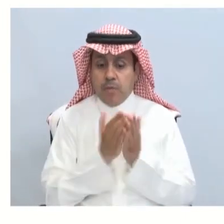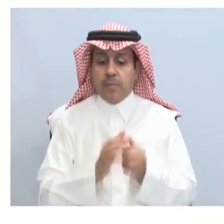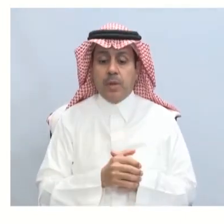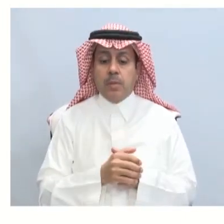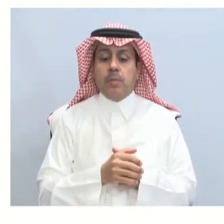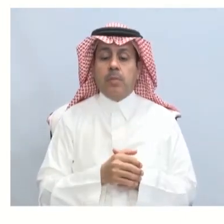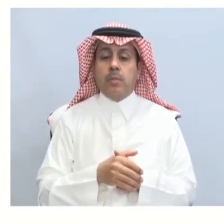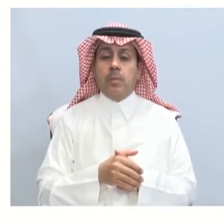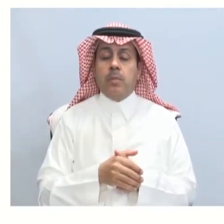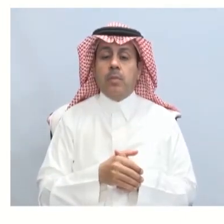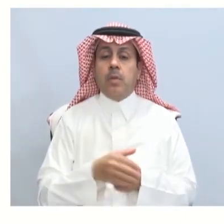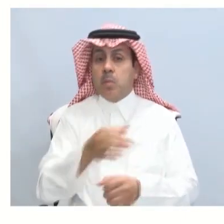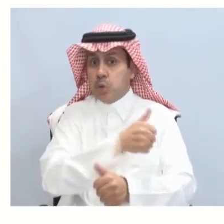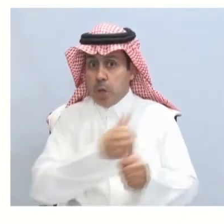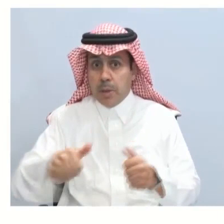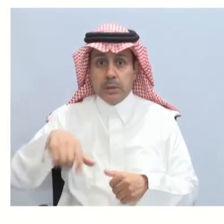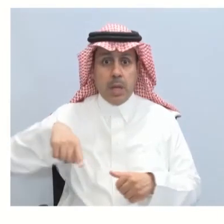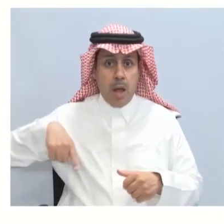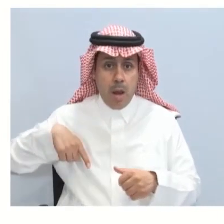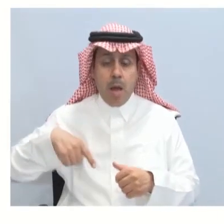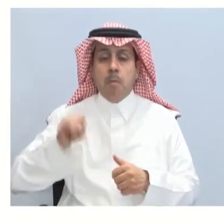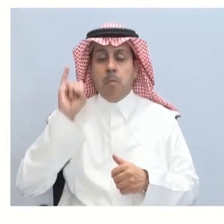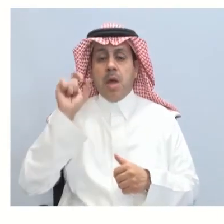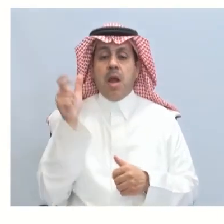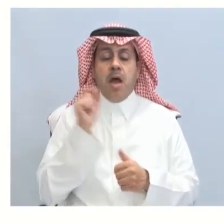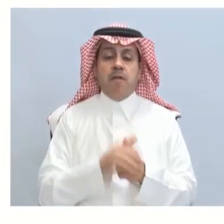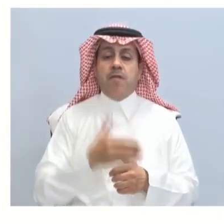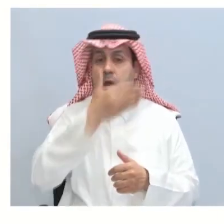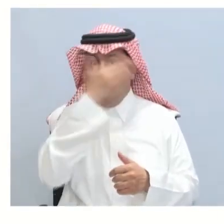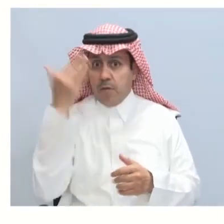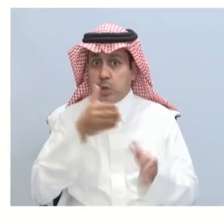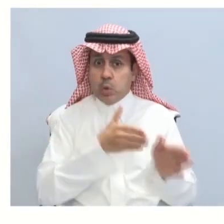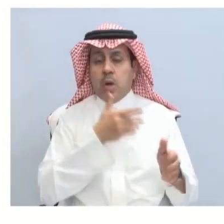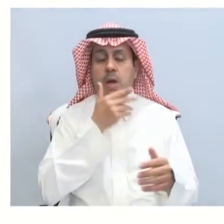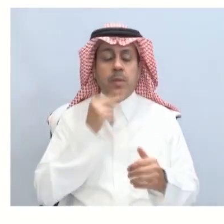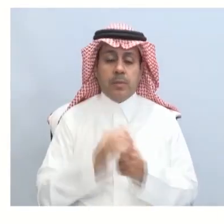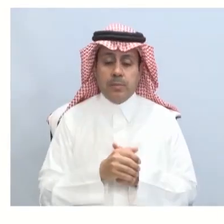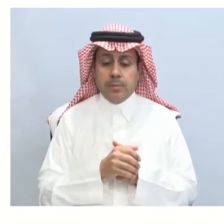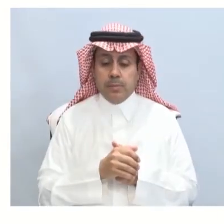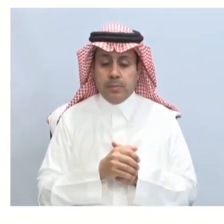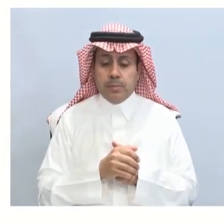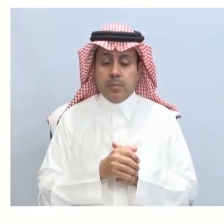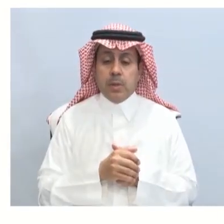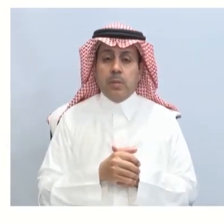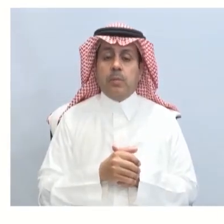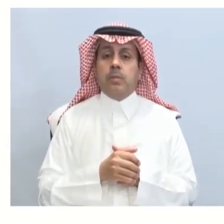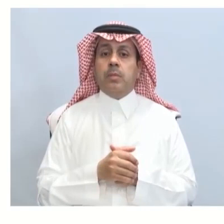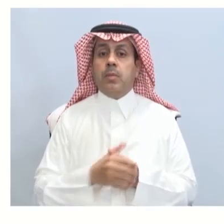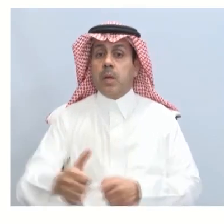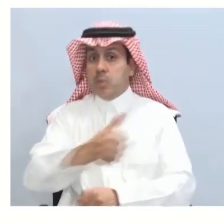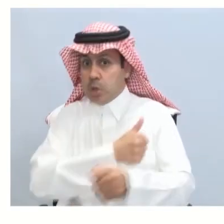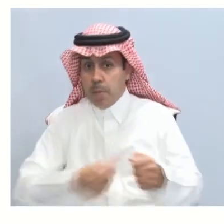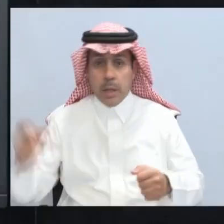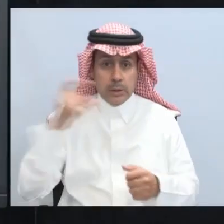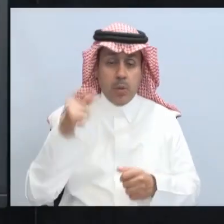مسابقه الامير نايف لحفظ السنه النبويه وكذلك المسابقه الدوليه لعسكريين فهذه